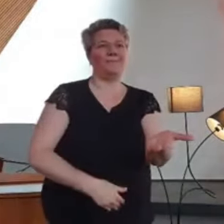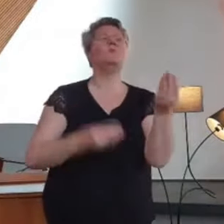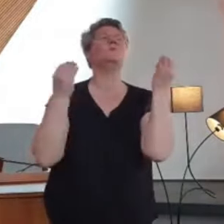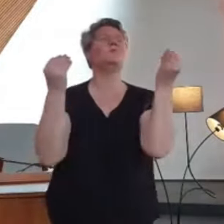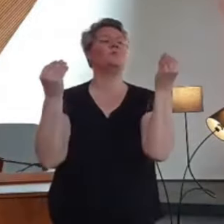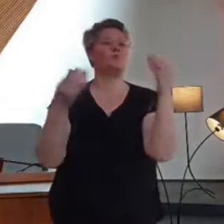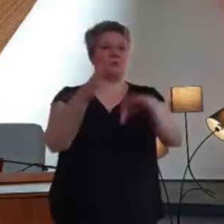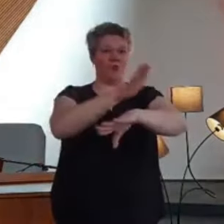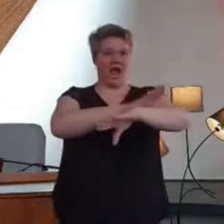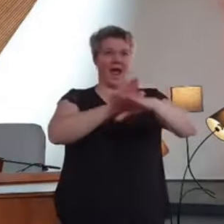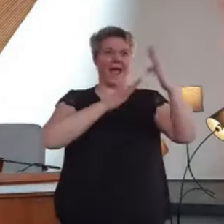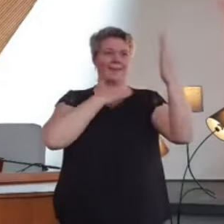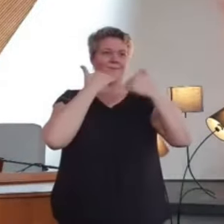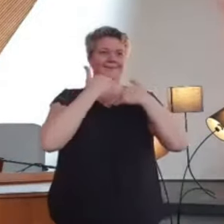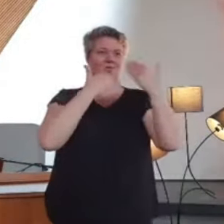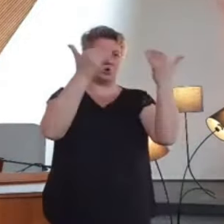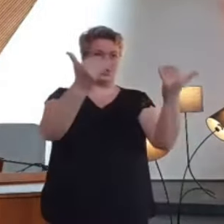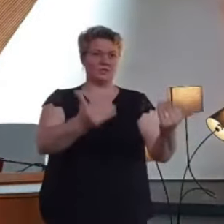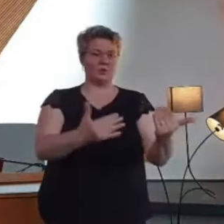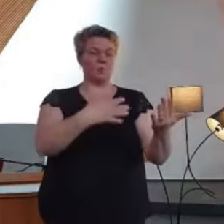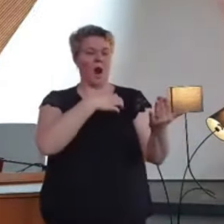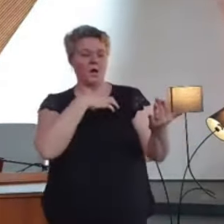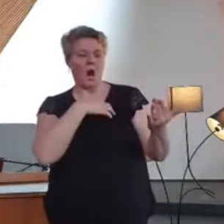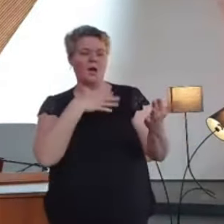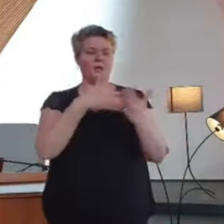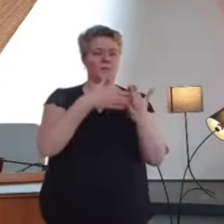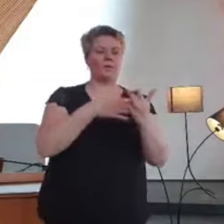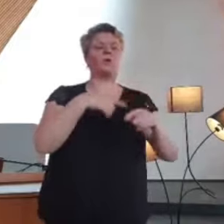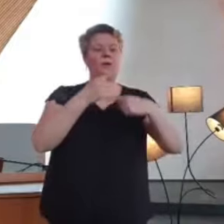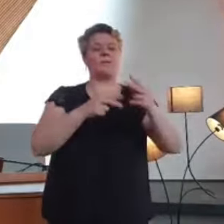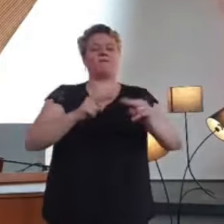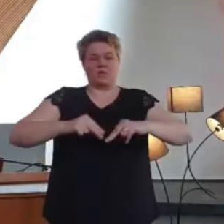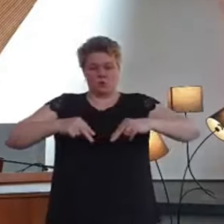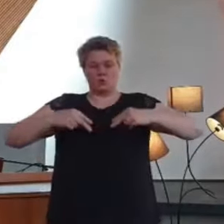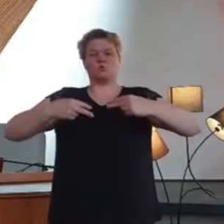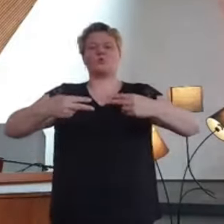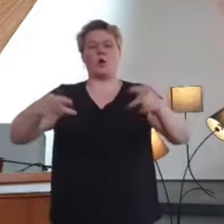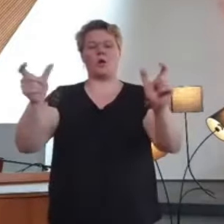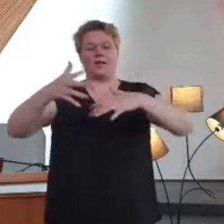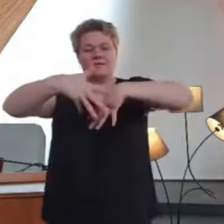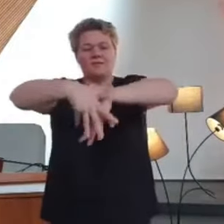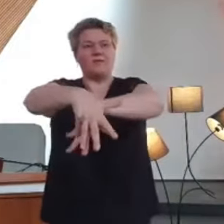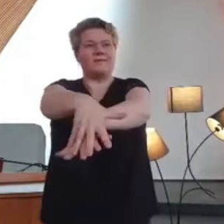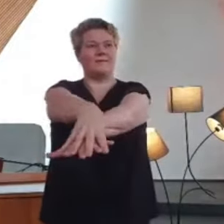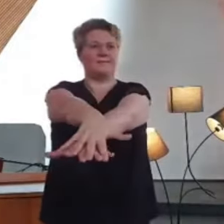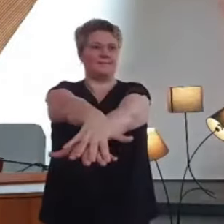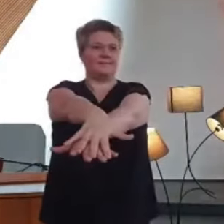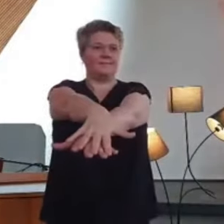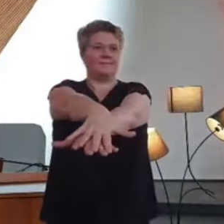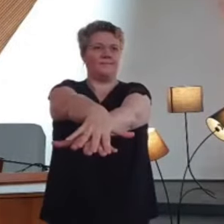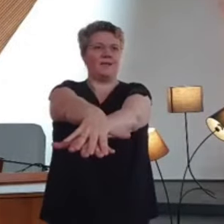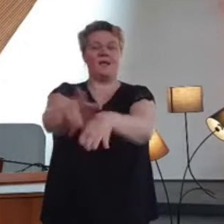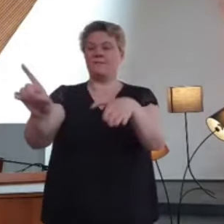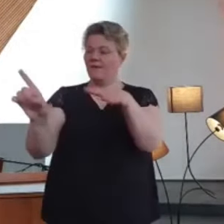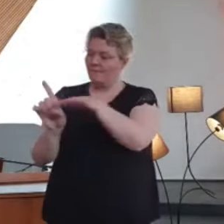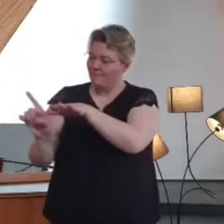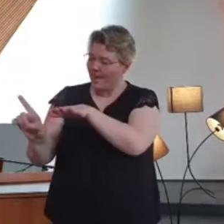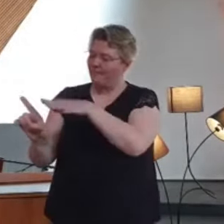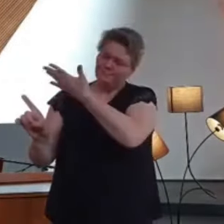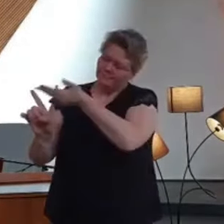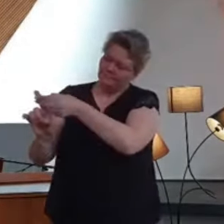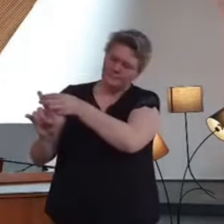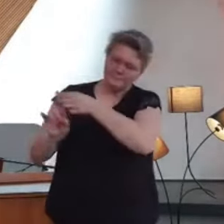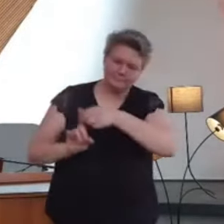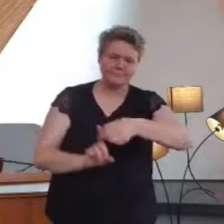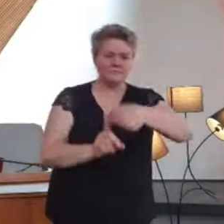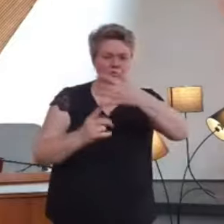Heilungsgeschichten rund um Krankheiten und Behinderungen von Jesus haben etwas mit Überwindung von Ausgrenzung zu tun. Er führt die Menschen zurück